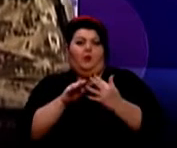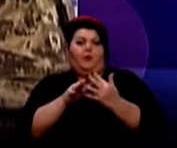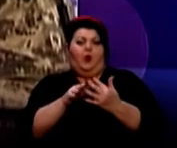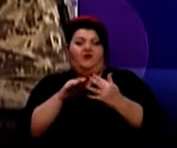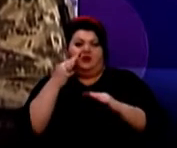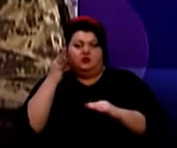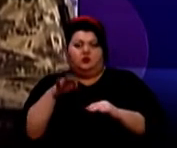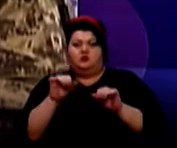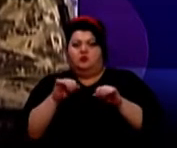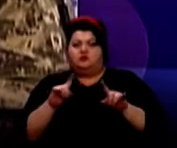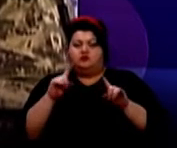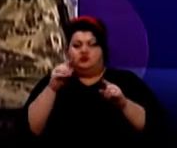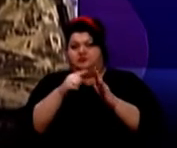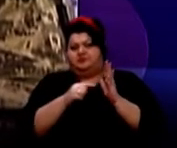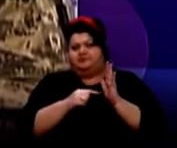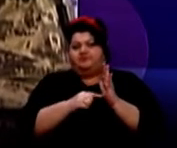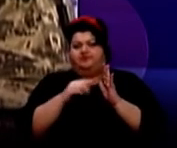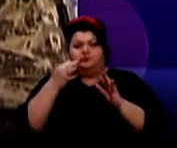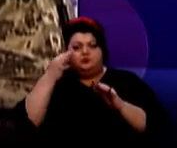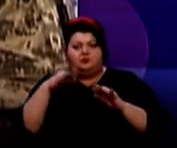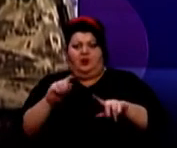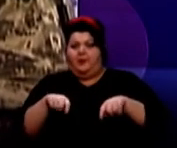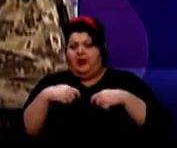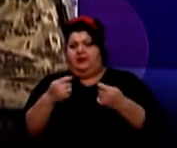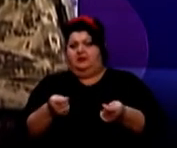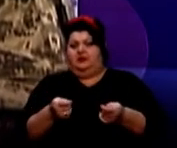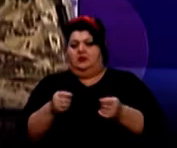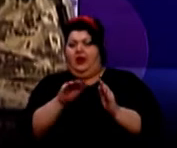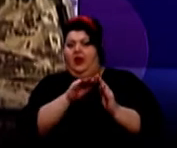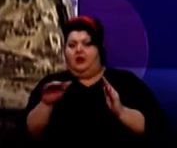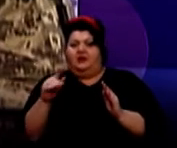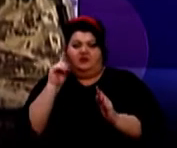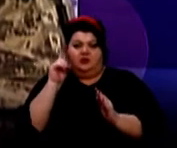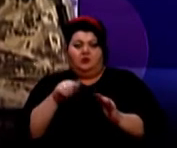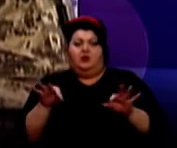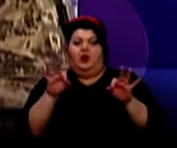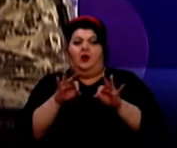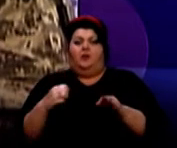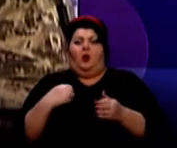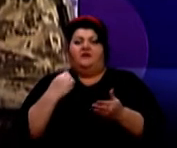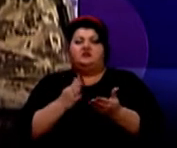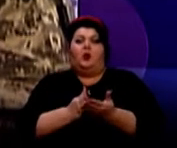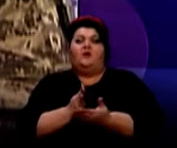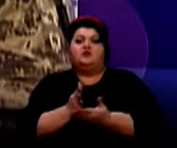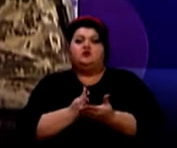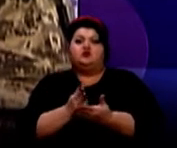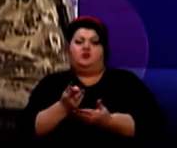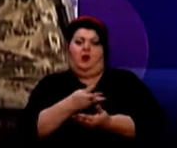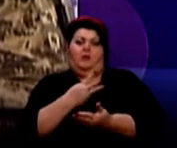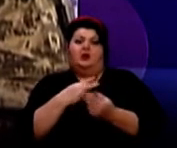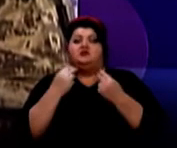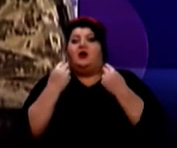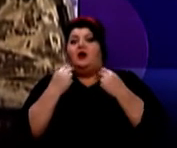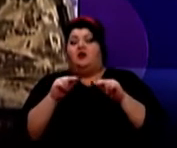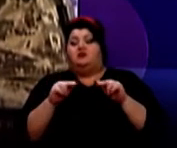передати. Тому рівень іменно обізнаності про військову службу, скажімо так, бажає кращого. Але